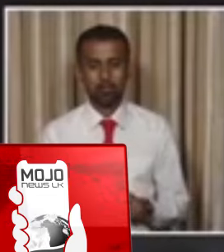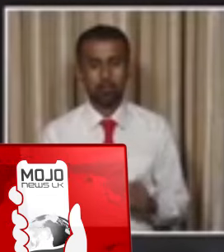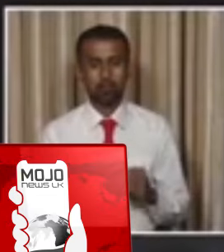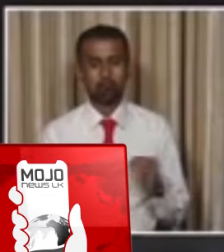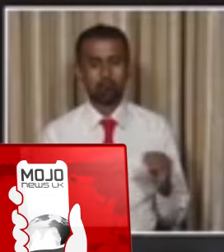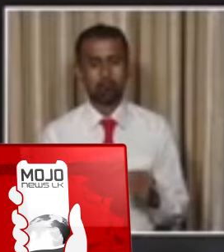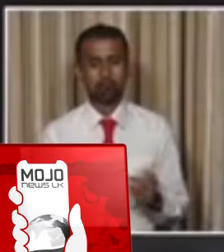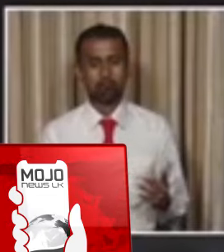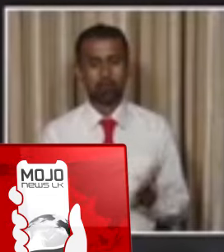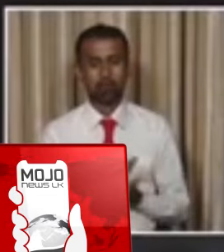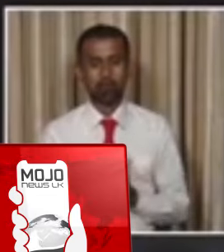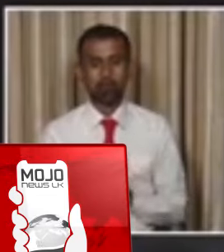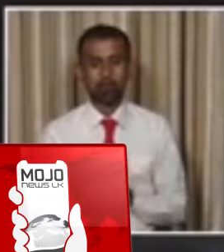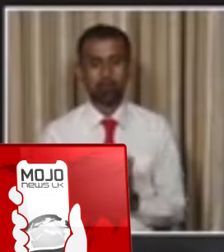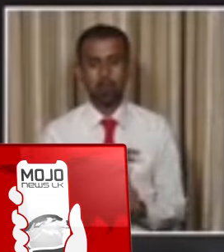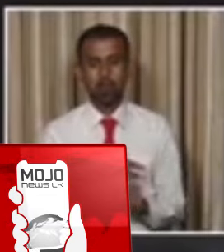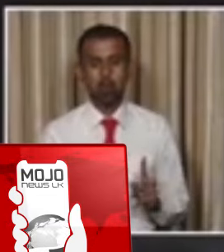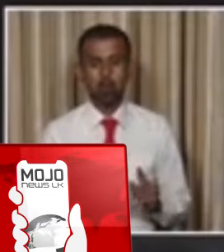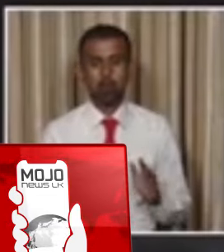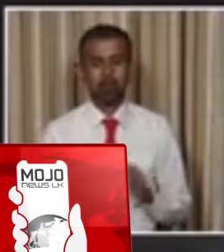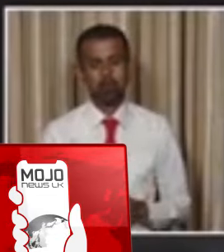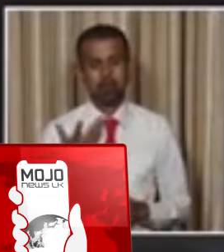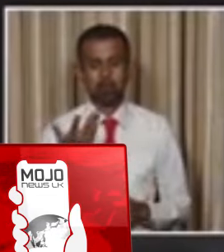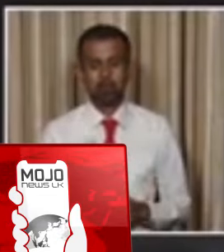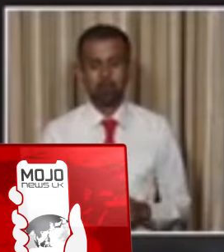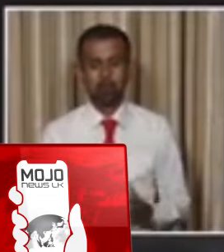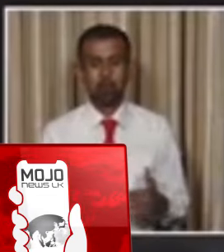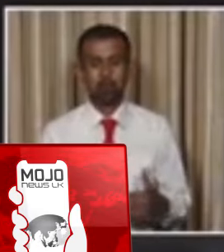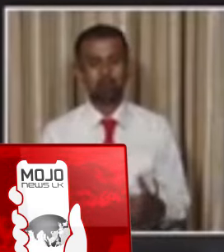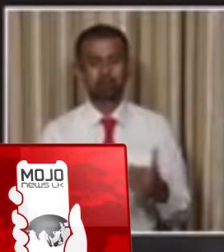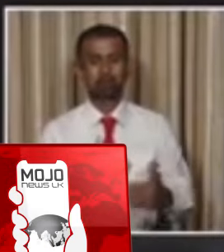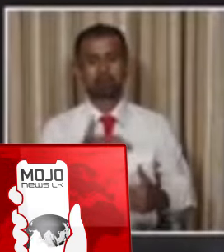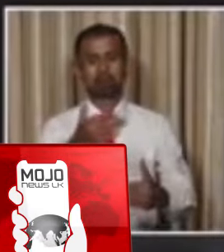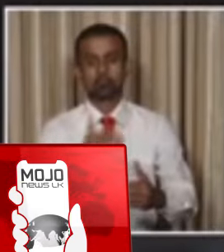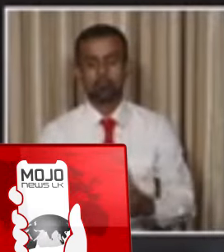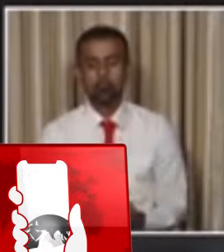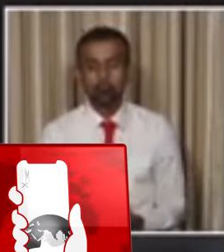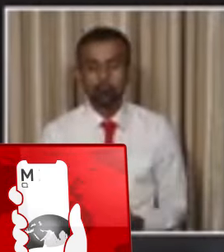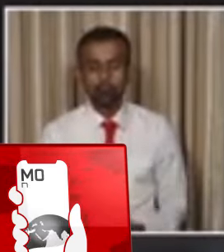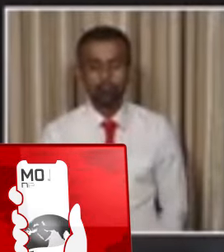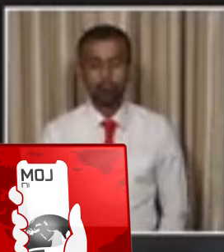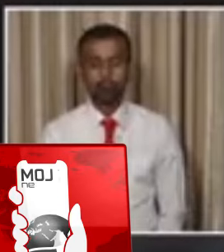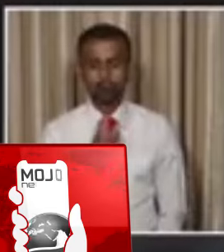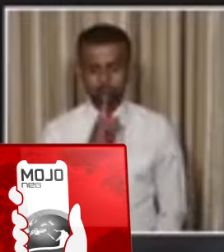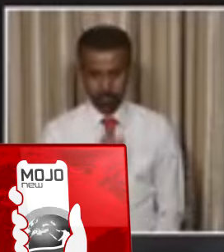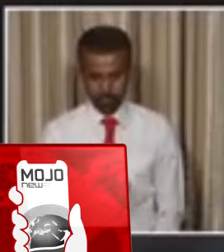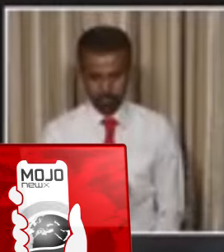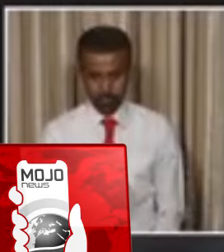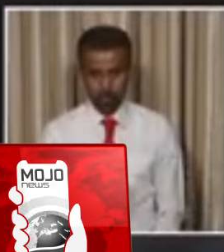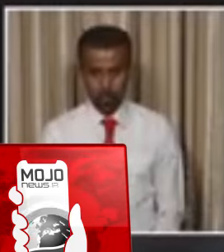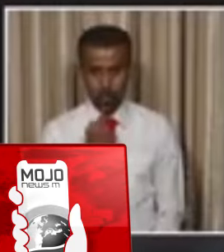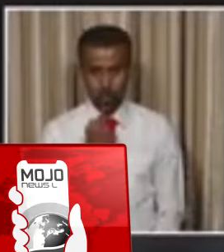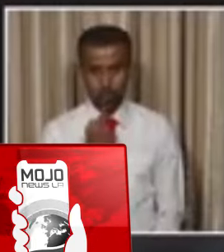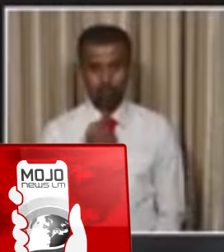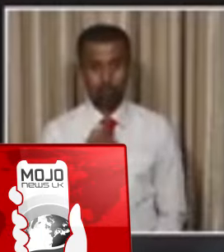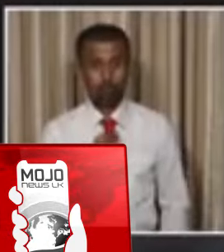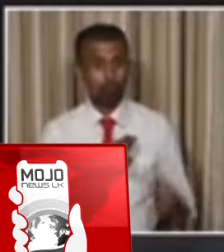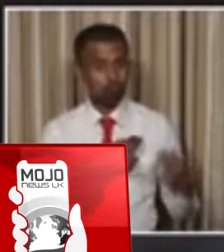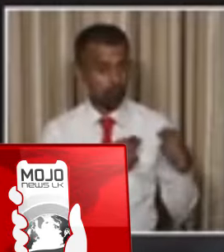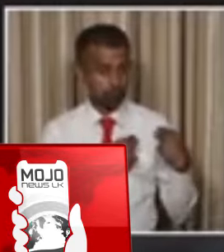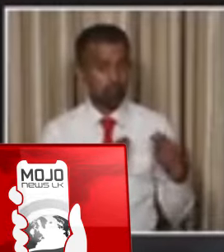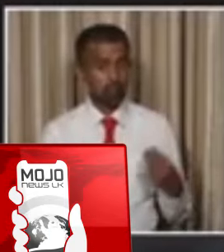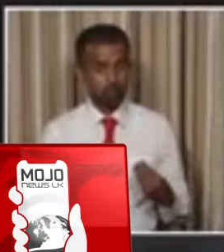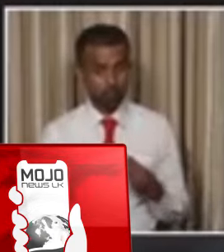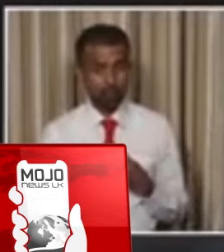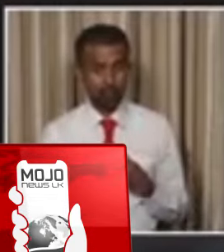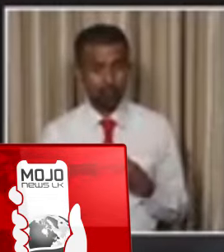නැහැ. වැල් පාලමේ බාගයටත් වැඩි ඇවිත් තියෙන්නේ. තව ටිකක් ඉස්සරහට යන්න තියෙන්නේ කියලා අපි කියනවා. ඔව්, අපි රිස්ක් එක ගත්තා. අපි